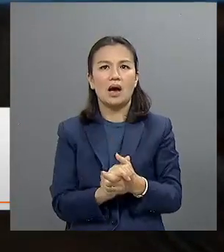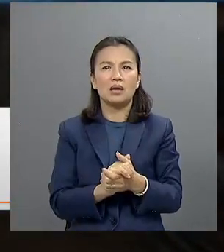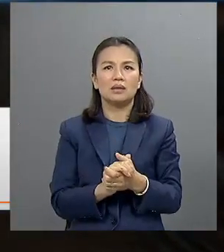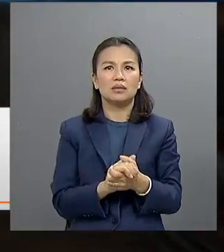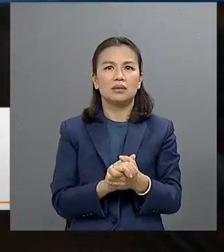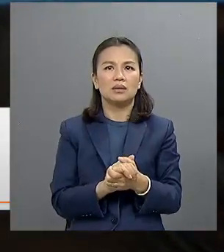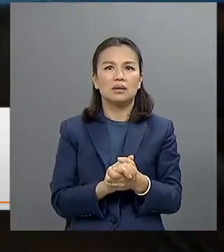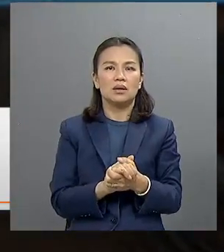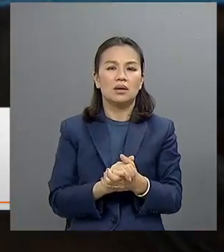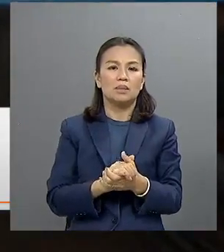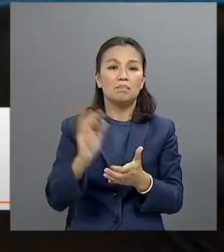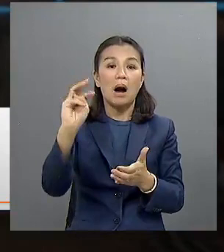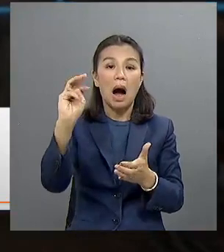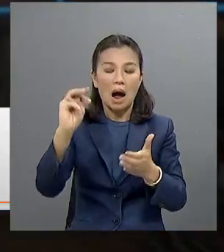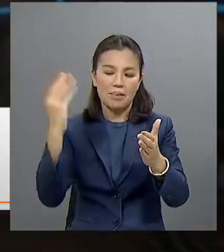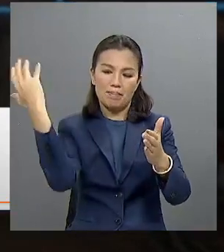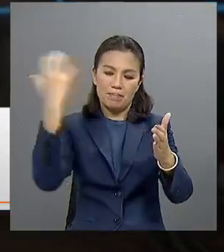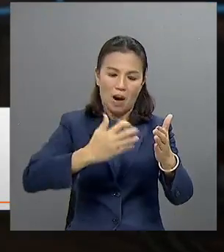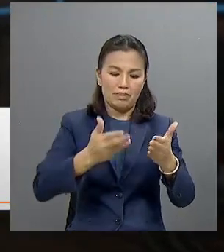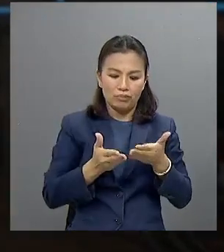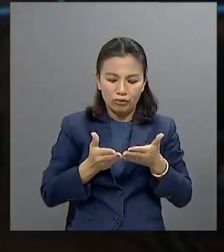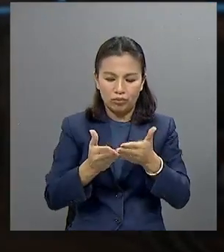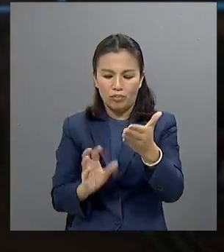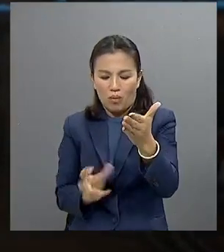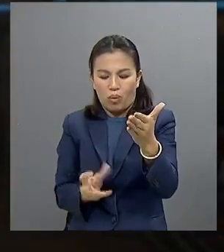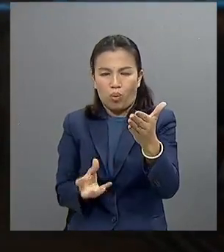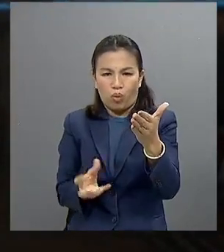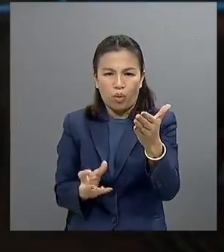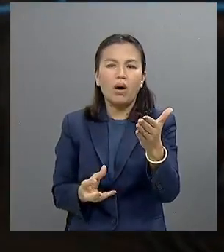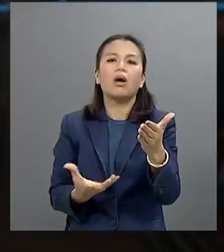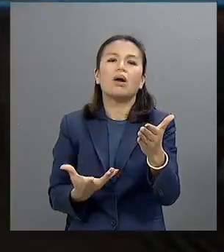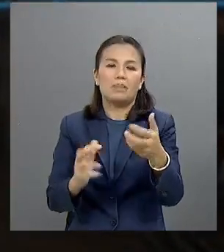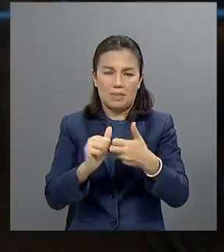พังอยู่หน้าแล้วหน้าปากน้ำ